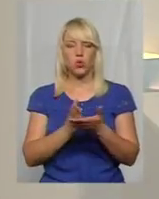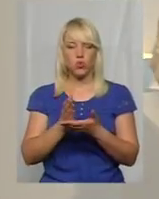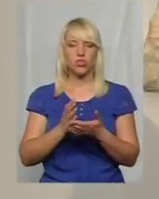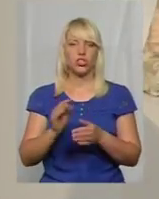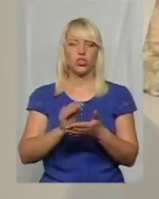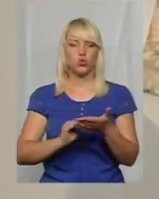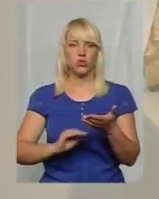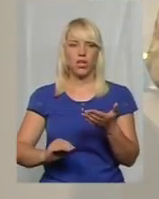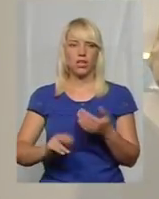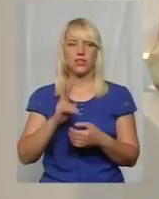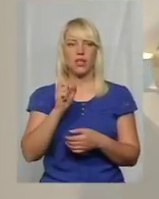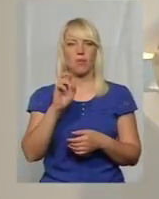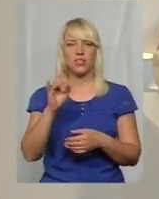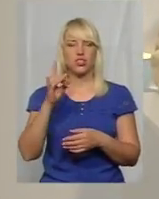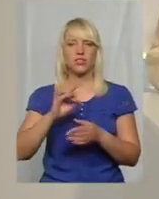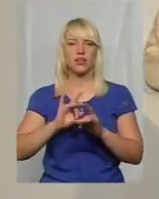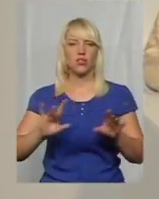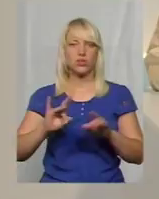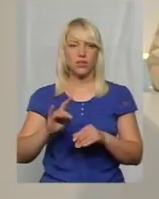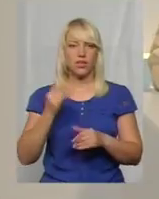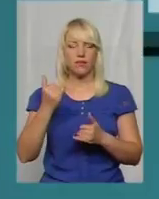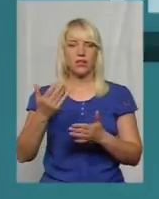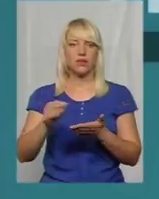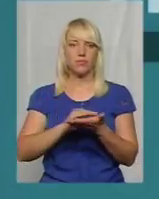журналістка України Світлана Кабаченська. Давайте послухаємо.